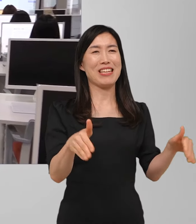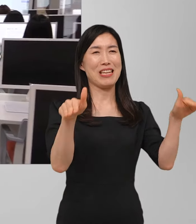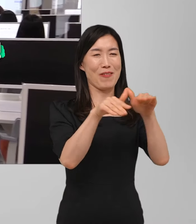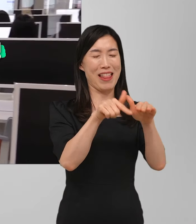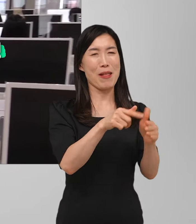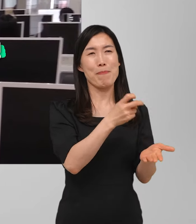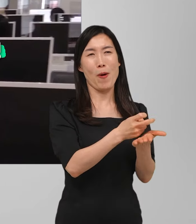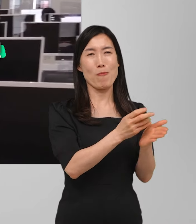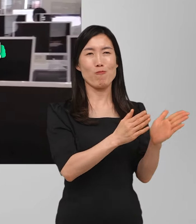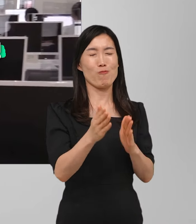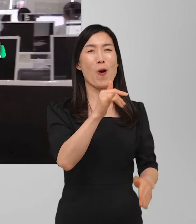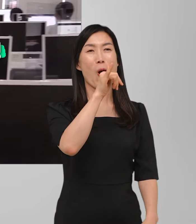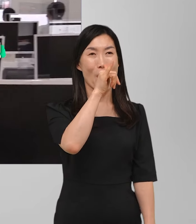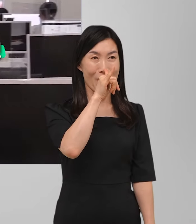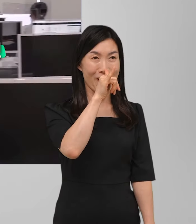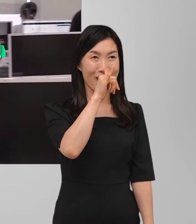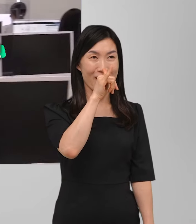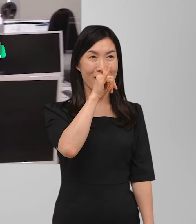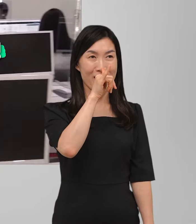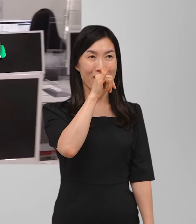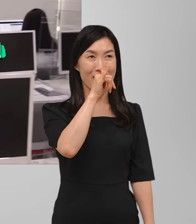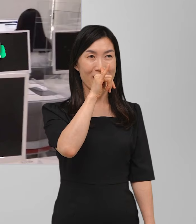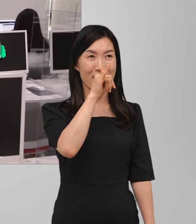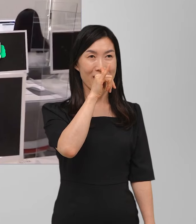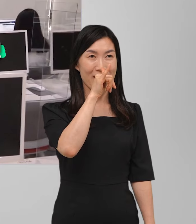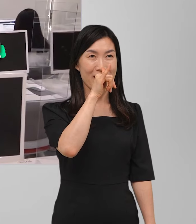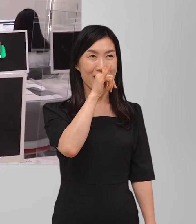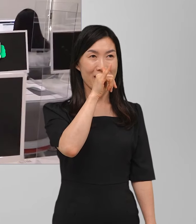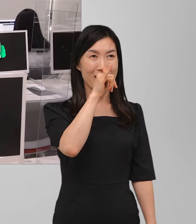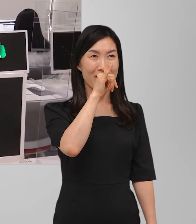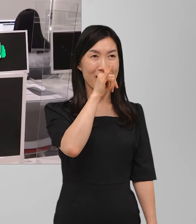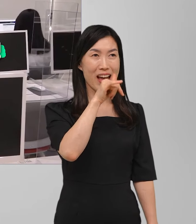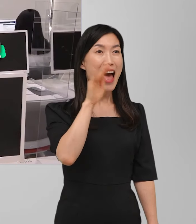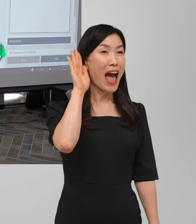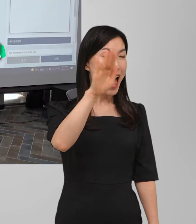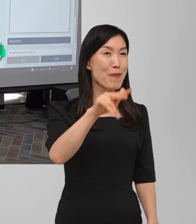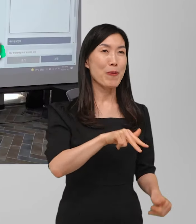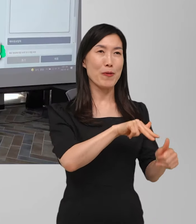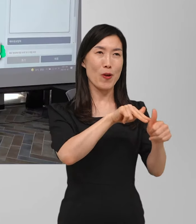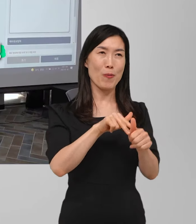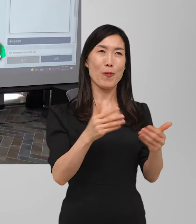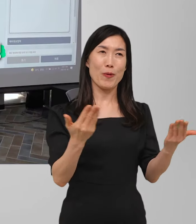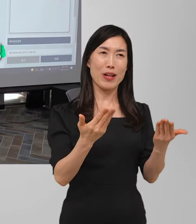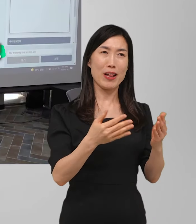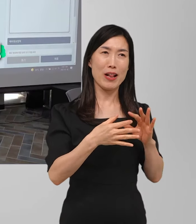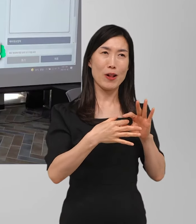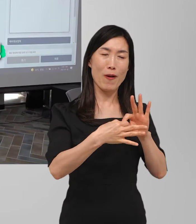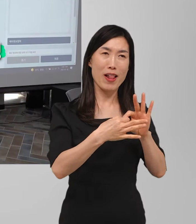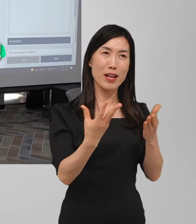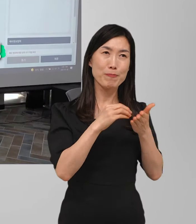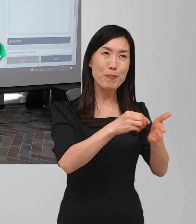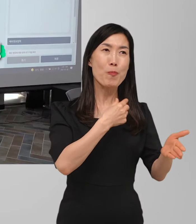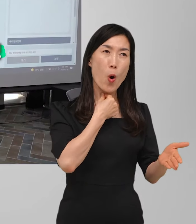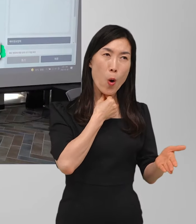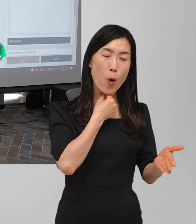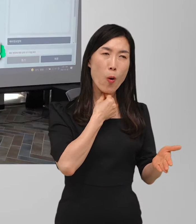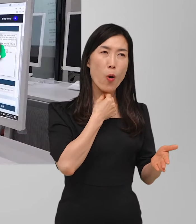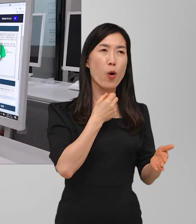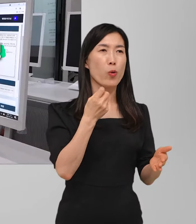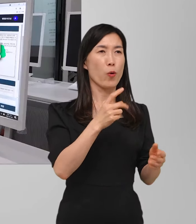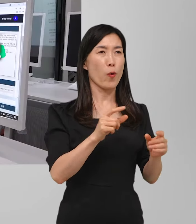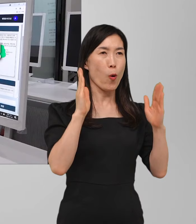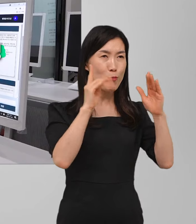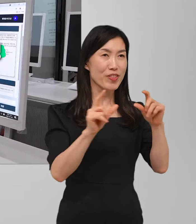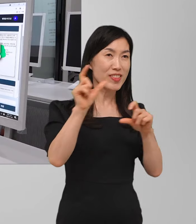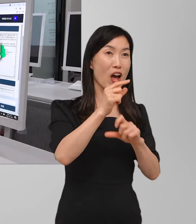인력을 양성하기 위한 전문 인력 양성기관을 지정하는 또 제도도 함께 마련이 되어 있습니다. 그래서 앞으로 데이터 업계에 취업을 하실 분들이거나